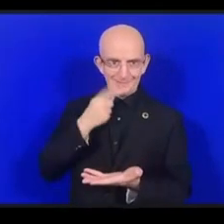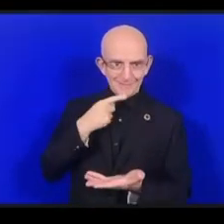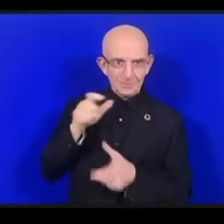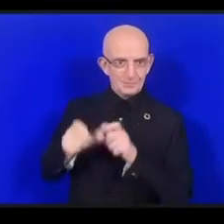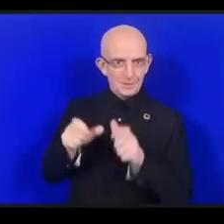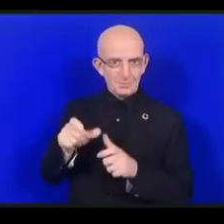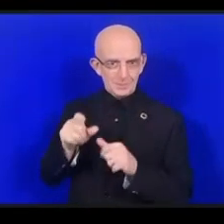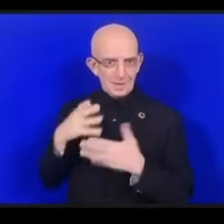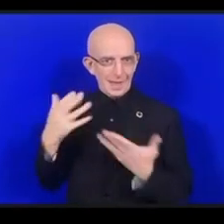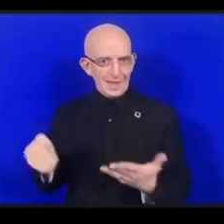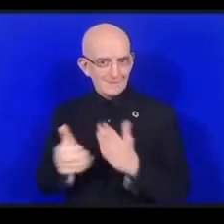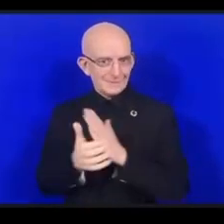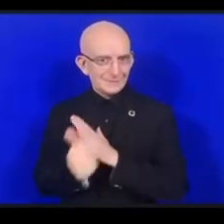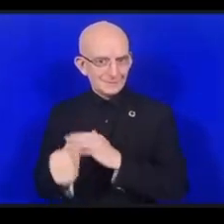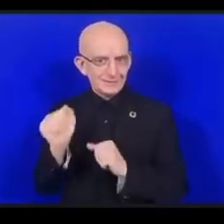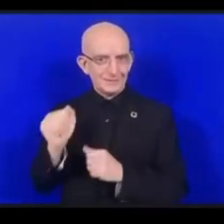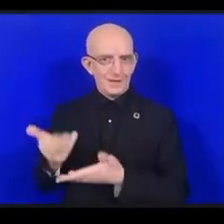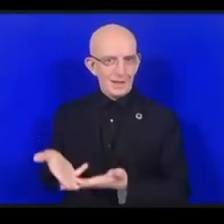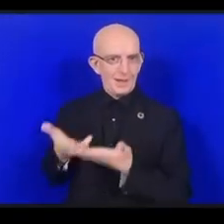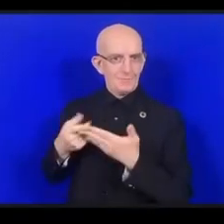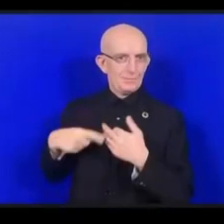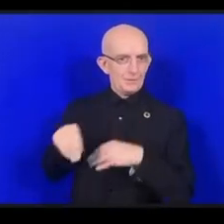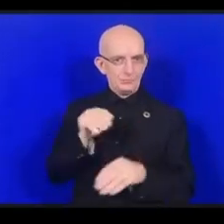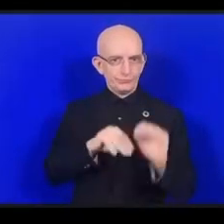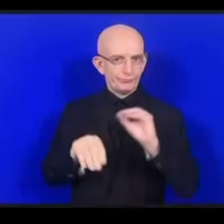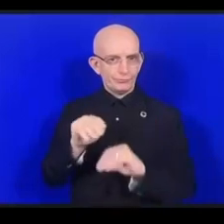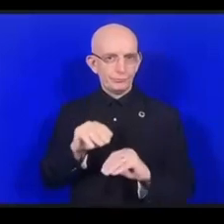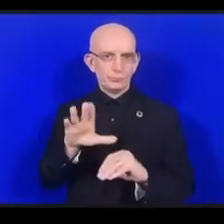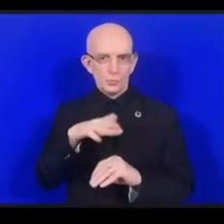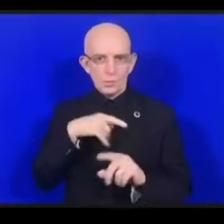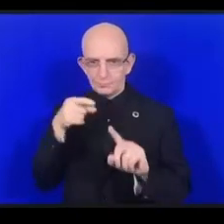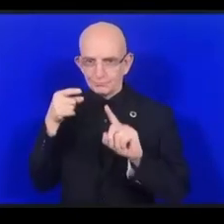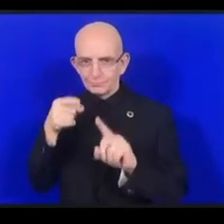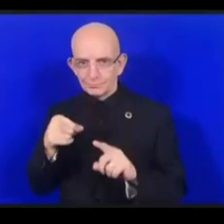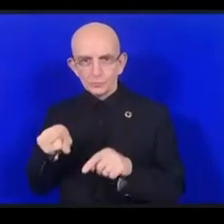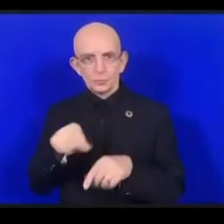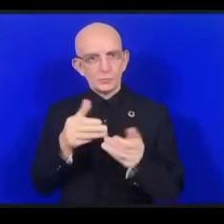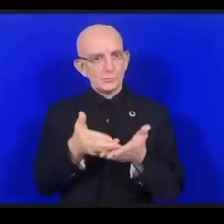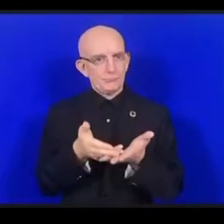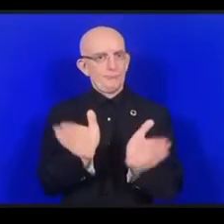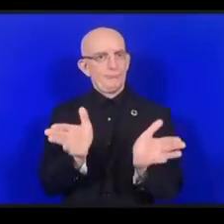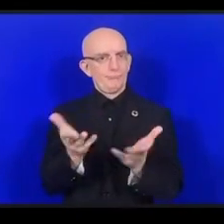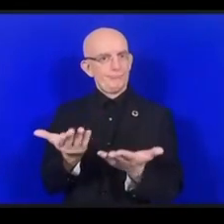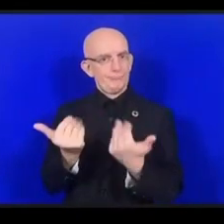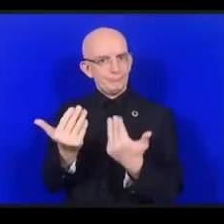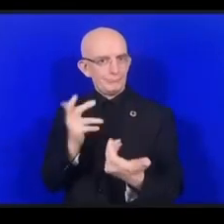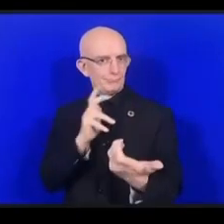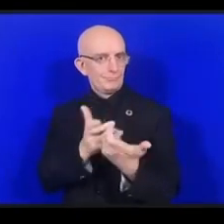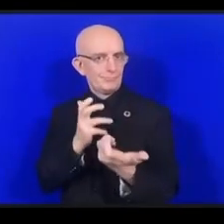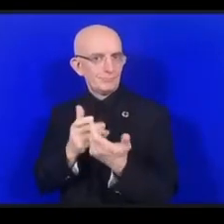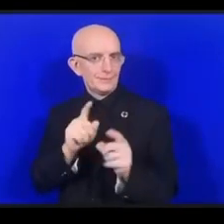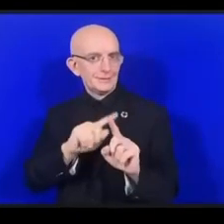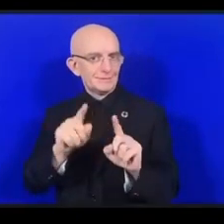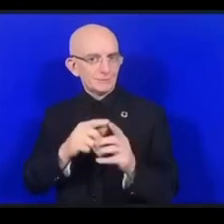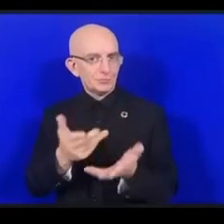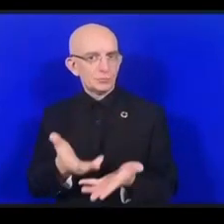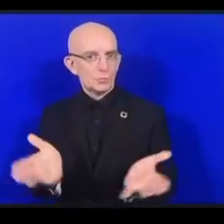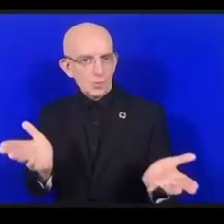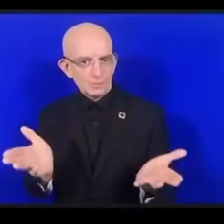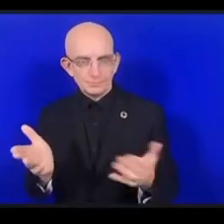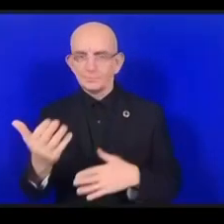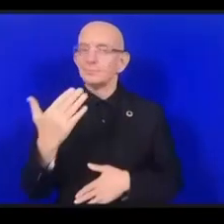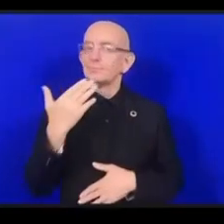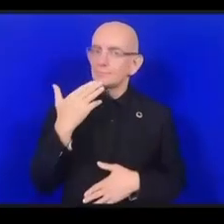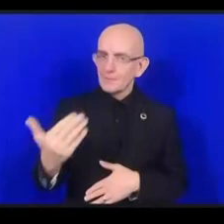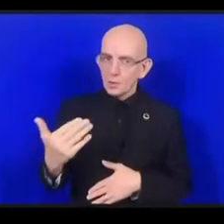的是资源，而不是说是只看设备而已。大家的讨论非常的热烈啊，我也很高兴，就是我